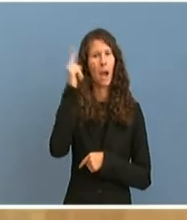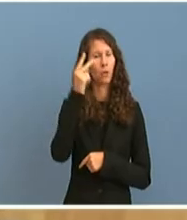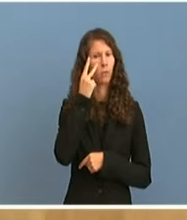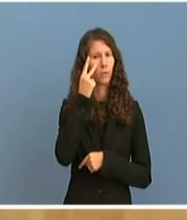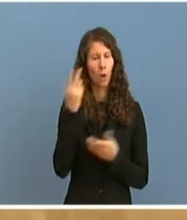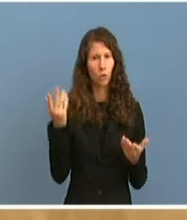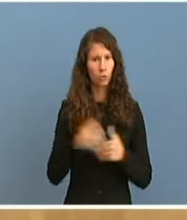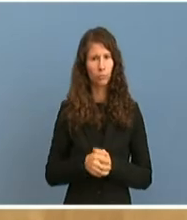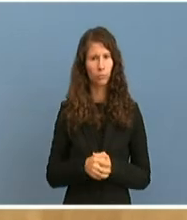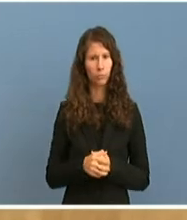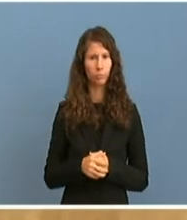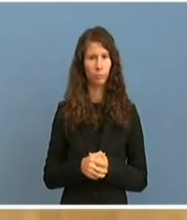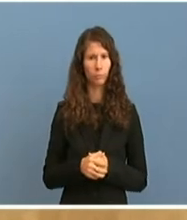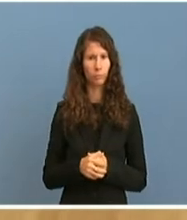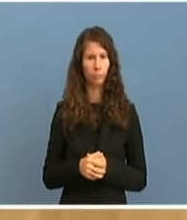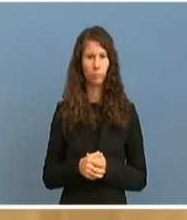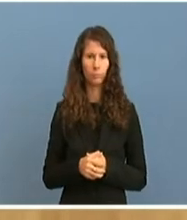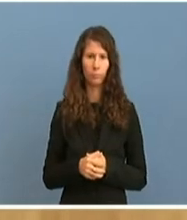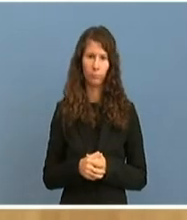jetzt,